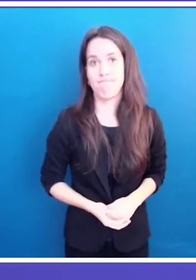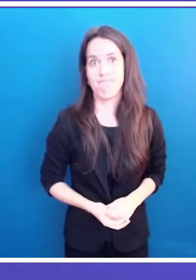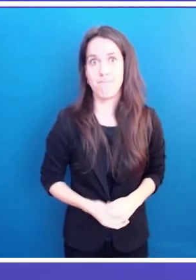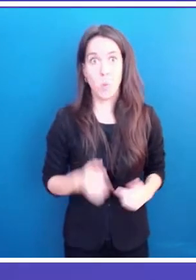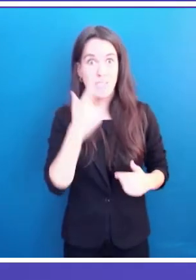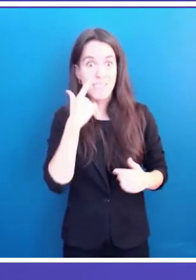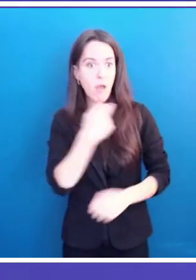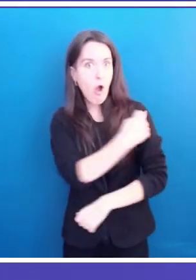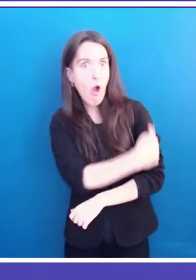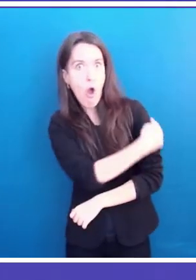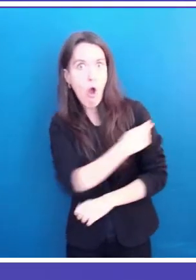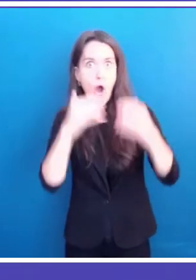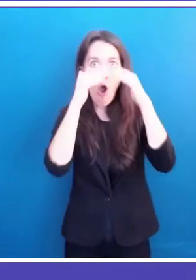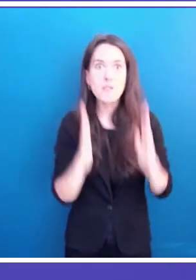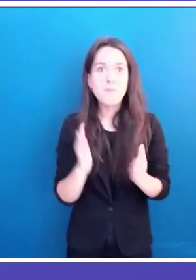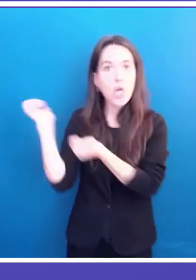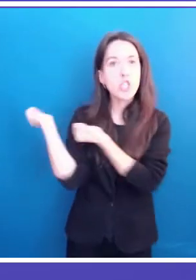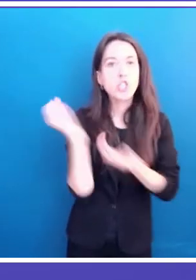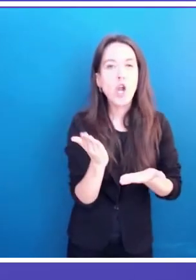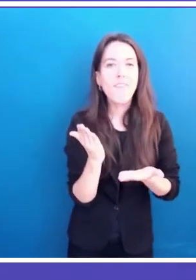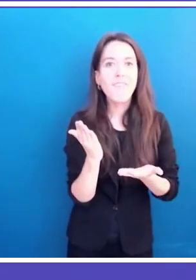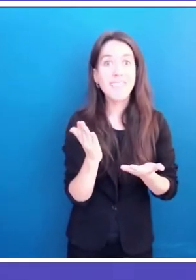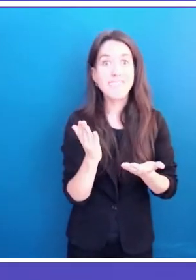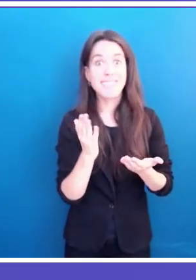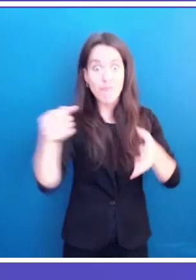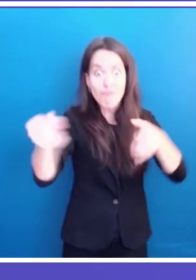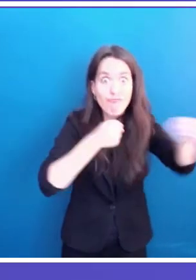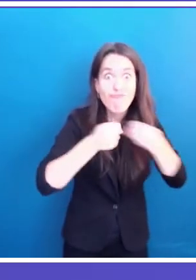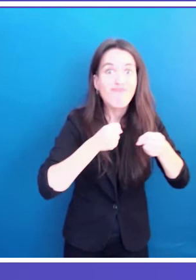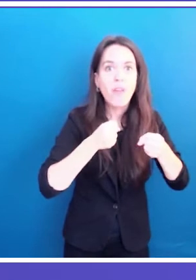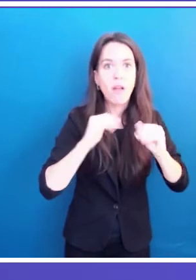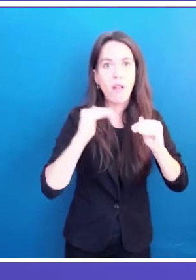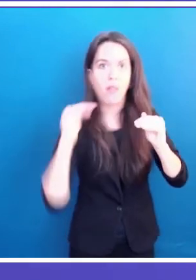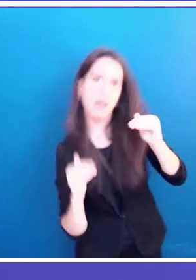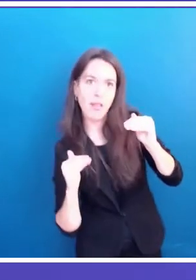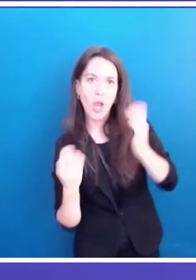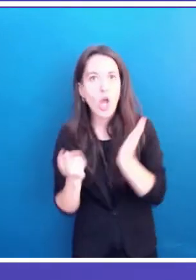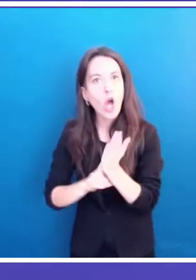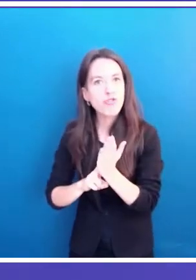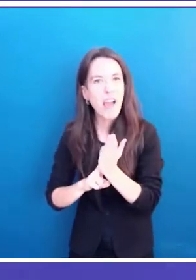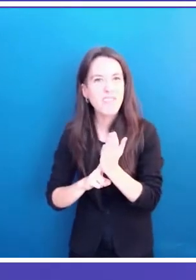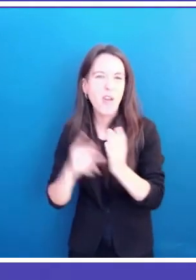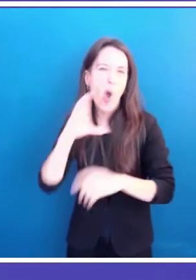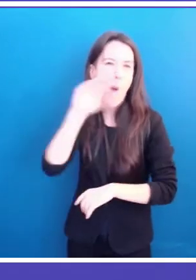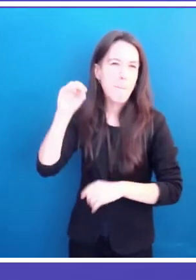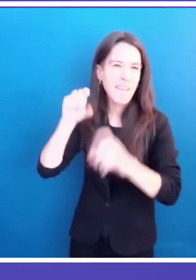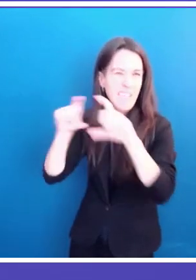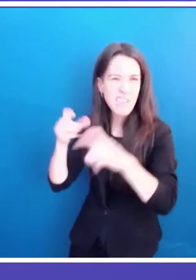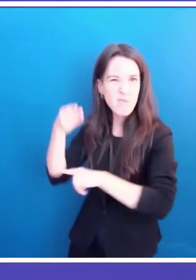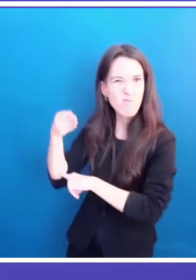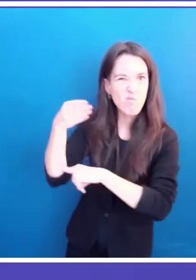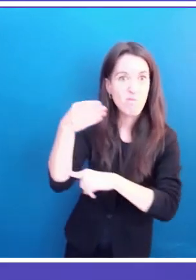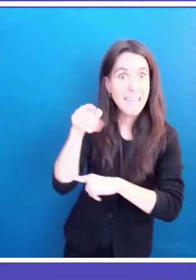ما أيضا يتم توظيفه هنا من خلال وكالات متوسطة بدون أي حماية اجتماعية وبدون أي